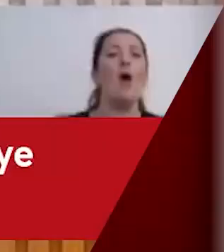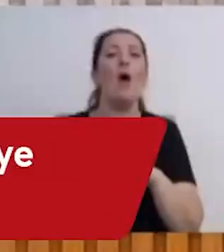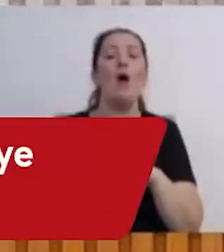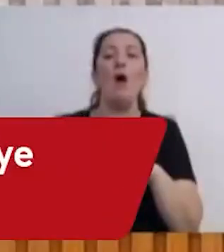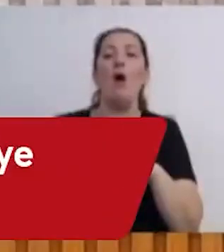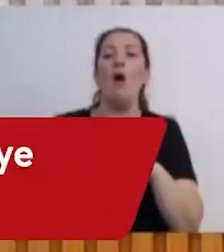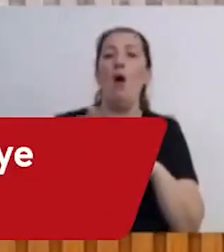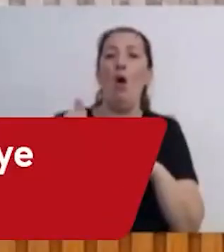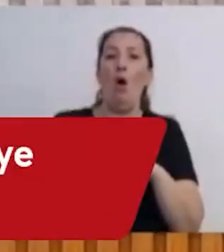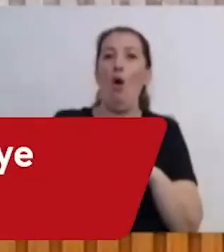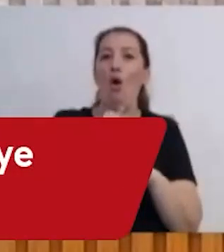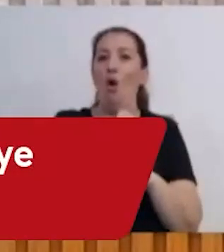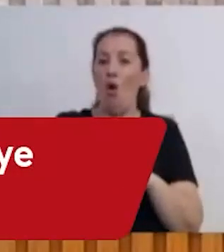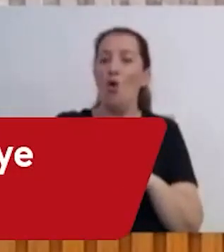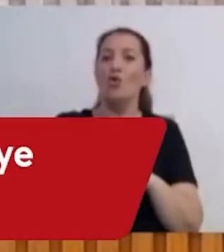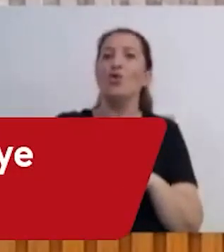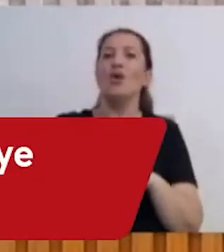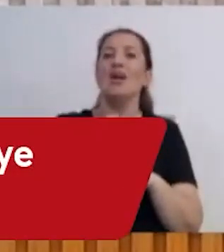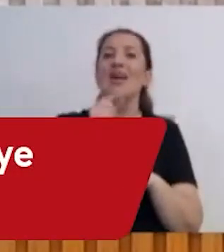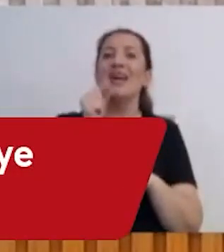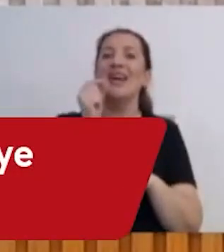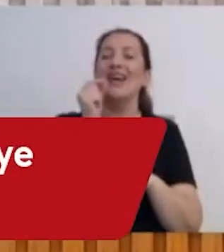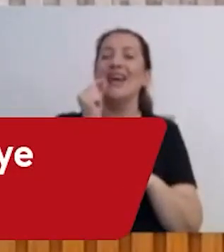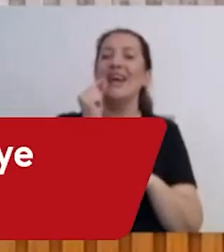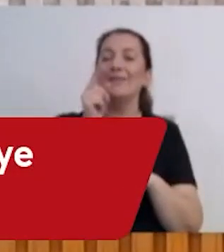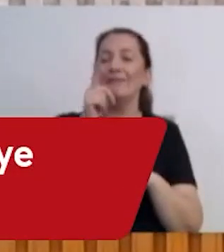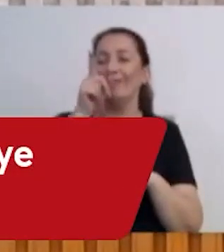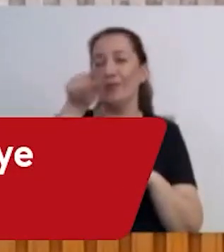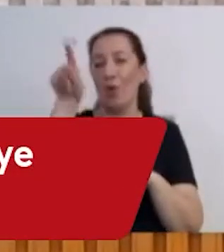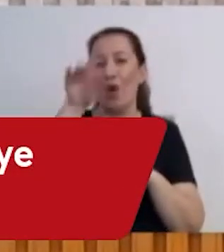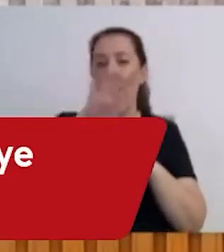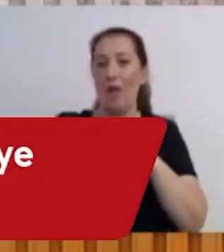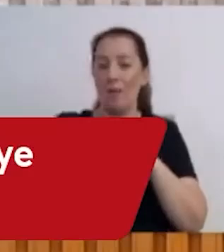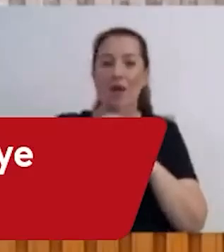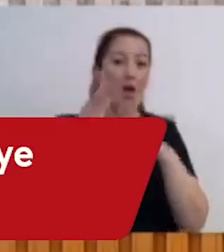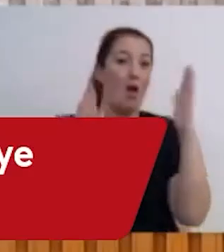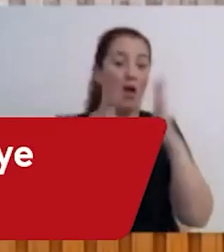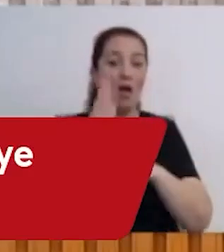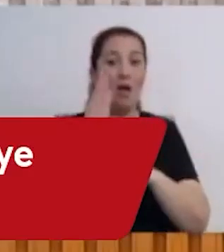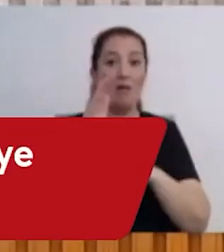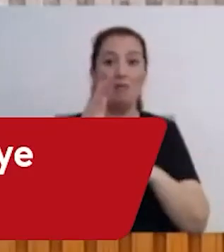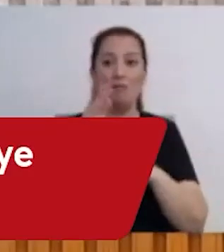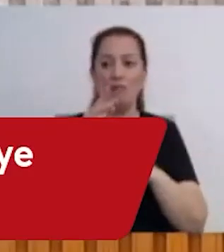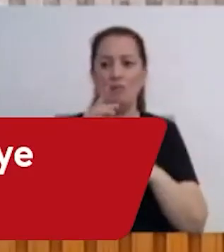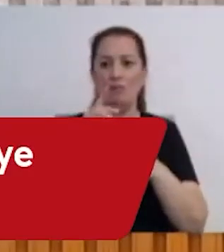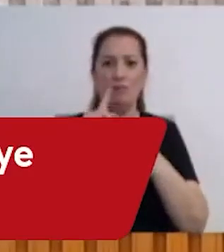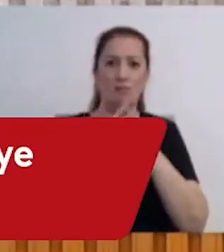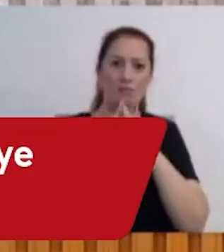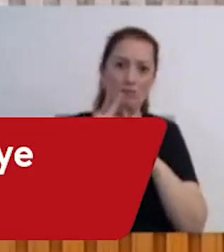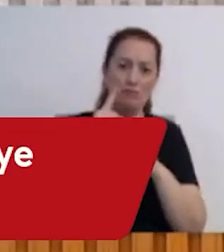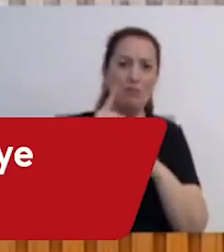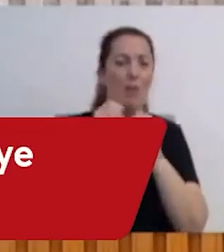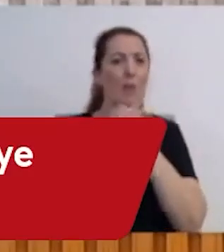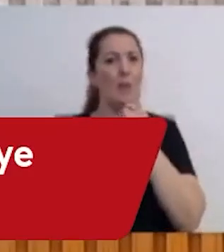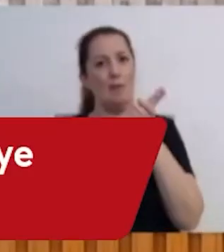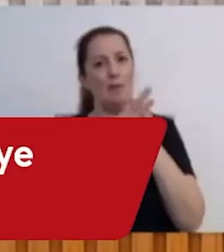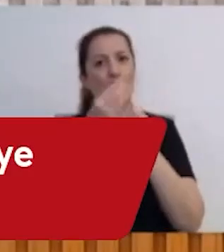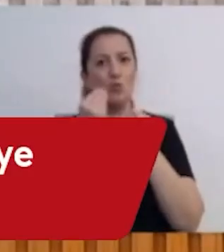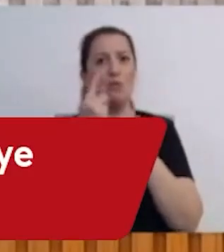havaalanı yapıldığında muhalefet partisi olarak tebrik ederiz, güzel bir